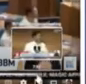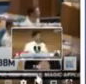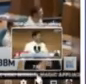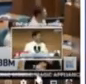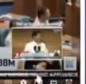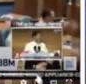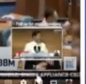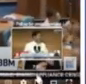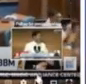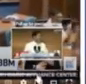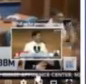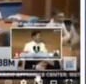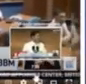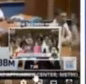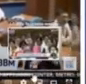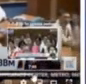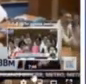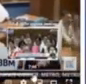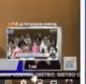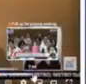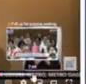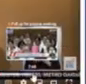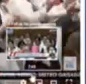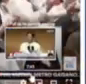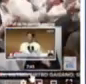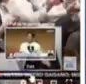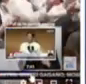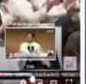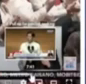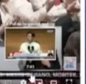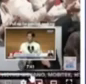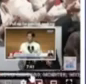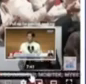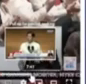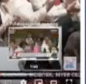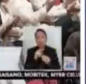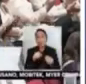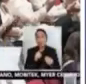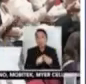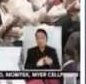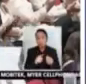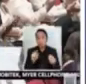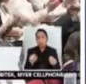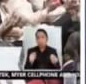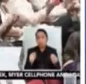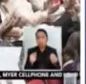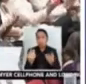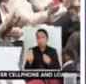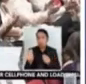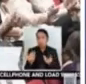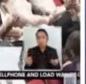Sa kanyang pagtatapos, tulad ng kanyang naunang sona, inilarawan ng Pangulo ang sa tingin niya ay estado ng bansa